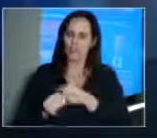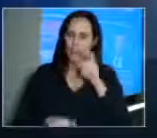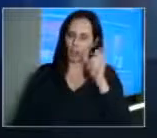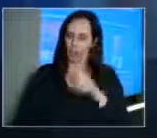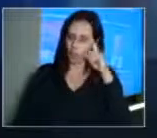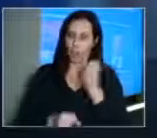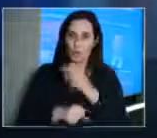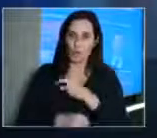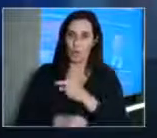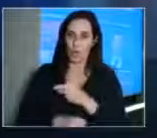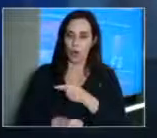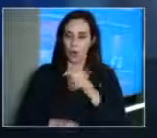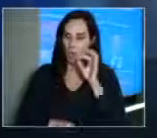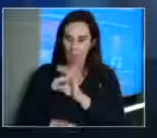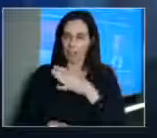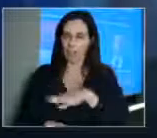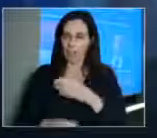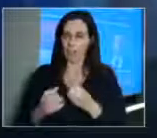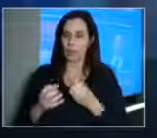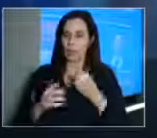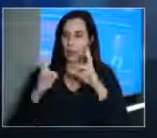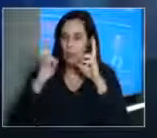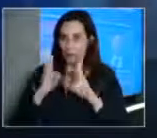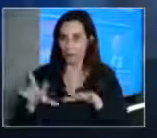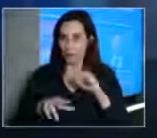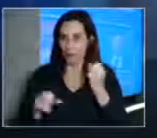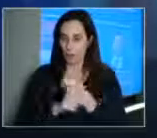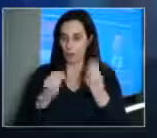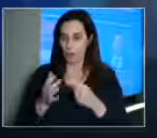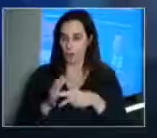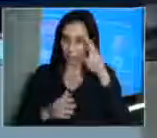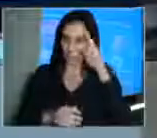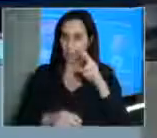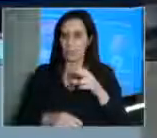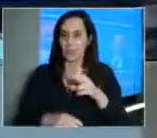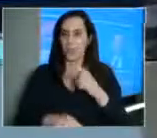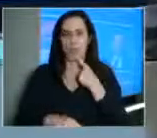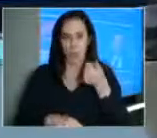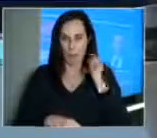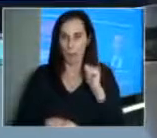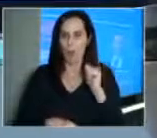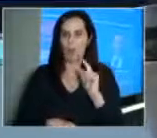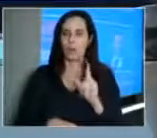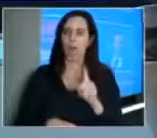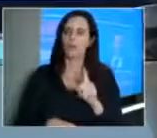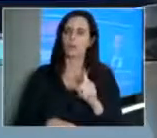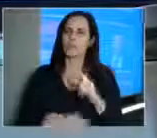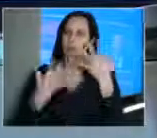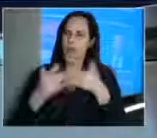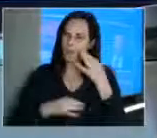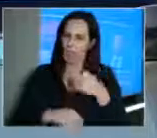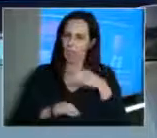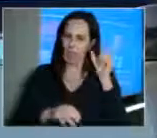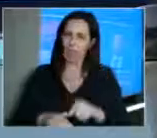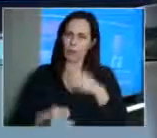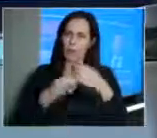חושב שעושים לו פוטש, ולכן רוצה להפיל ממשלה שעבדה טוב מאוד, כפי שגם נציג הליכוד אמר אתמול בפאנל איתי, אז הסקר, אני לא בן